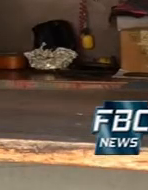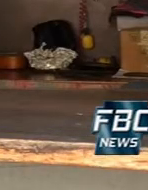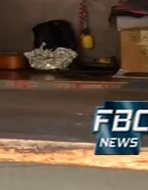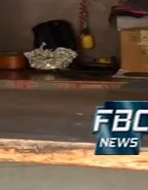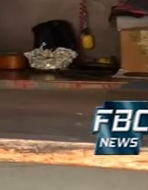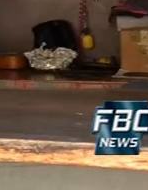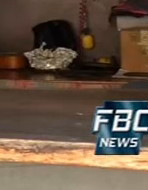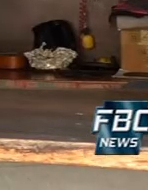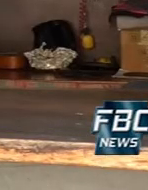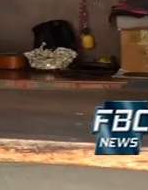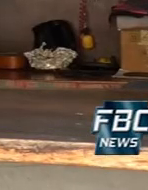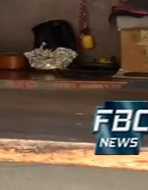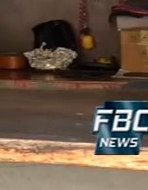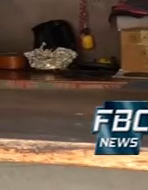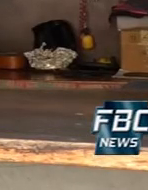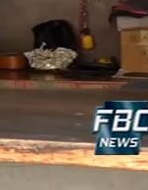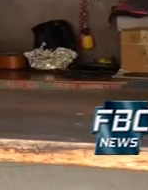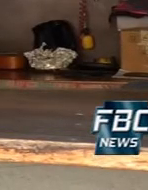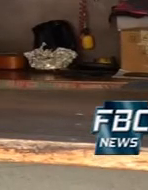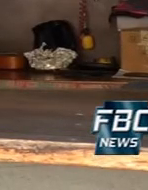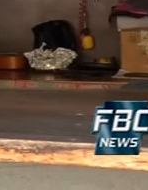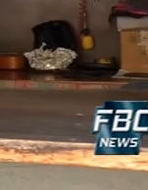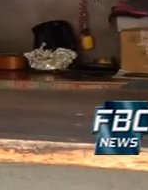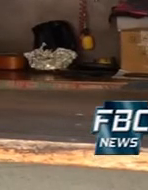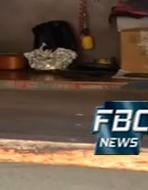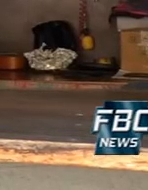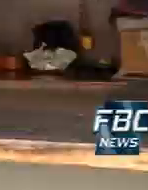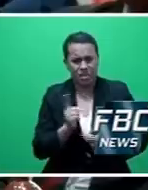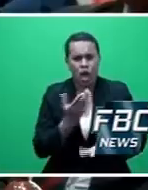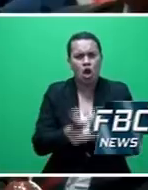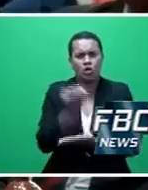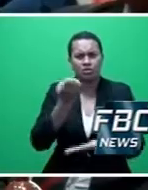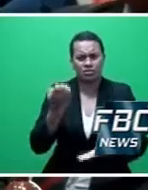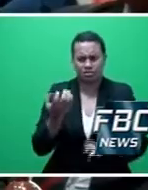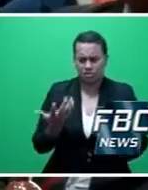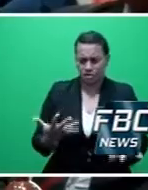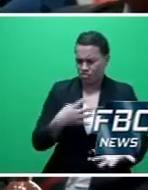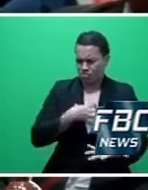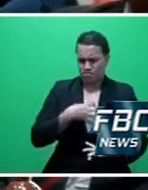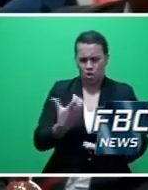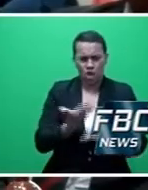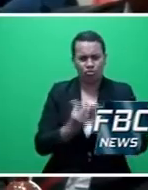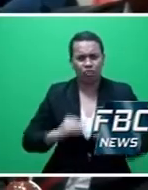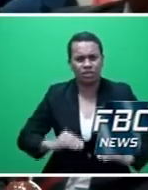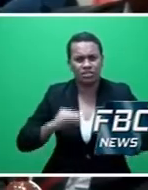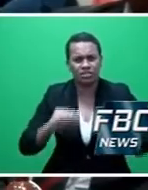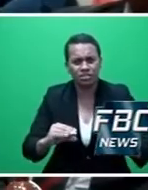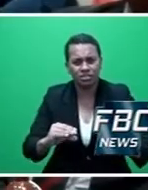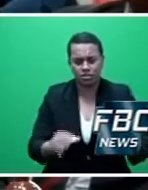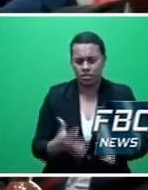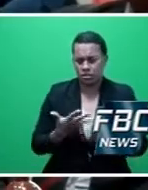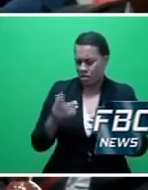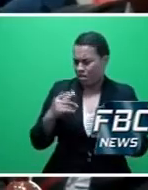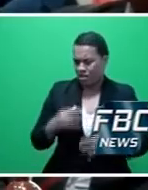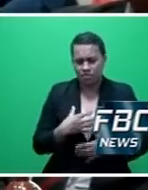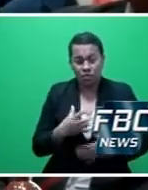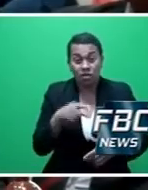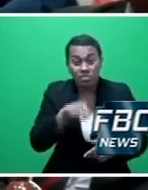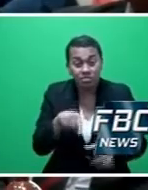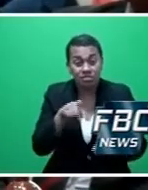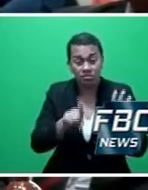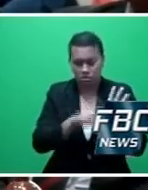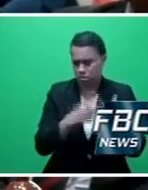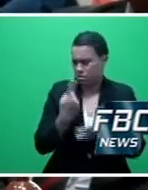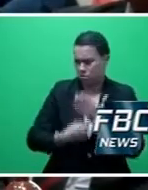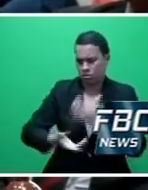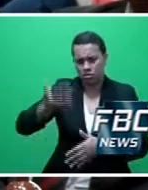so ni tukutuku e sianga ni abutaki e nandina. E ka Prasad ni bunga ni tubu e me katibaki e pakatakila na rakin-rakita ni